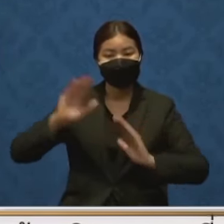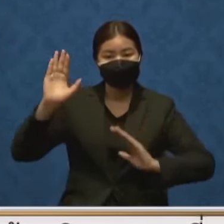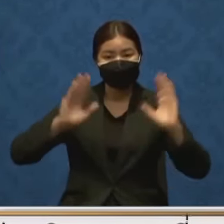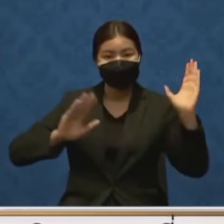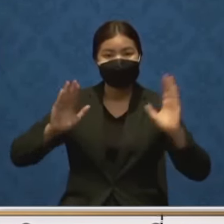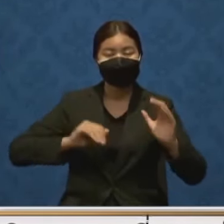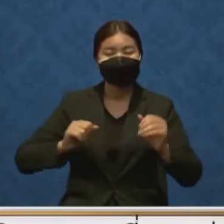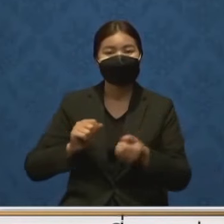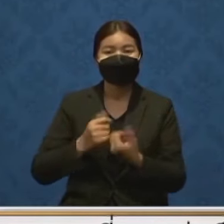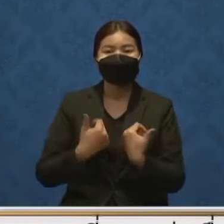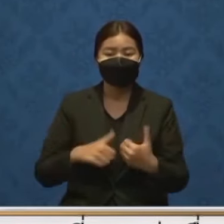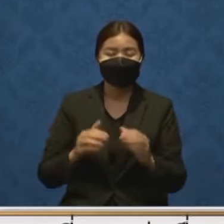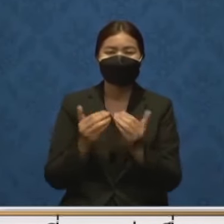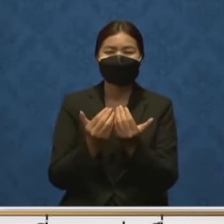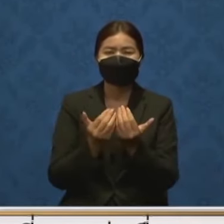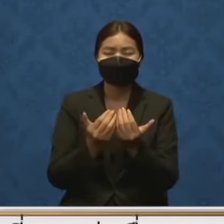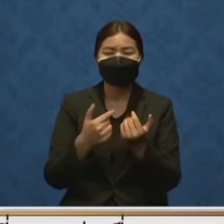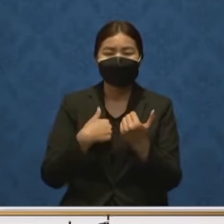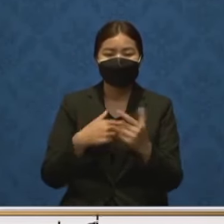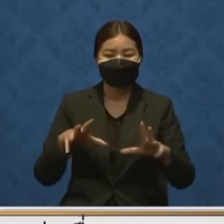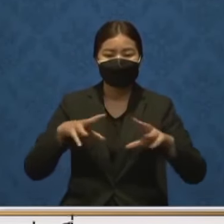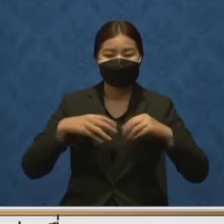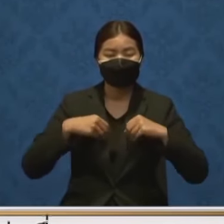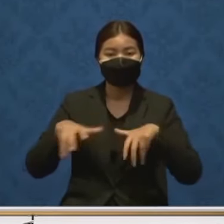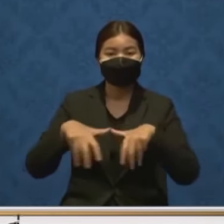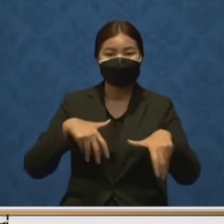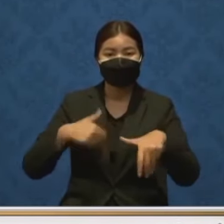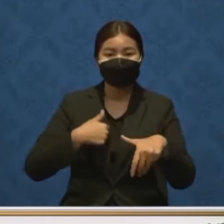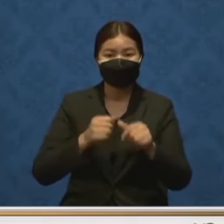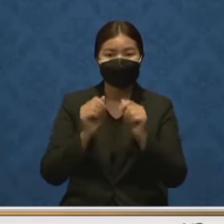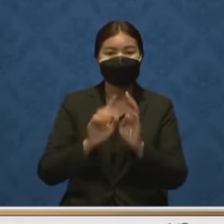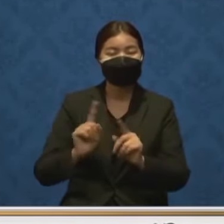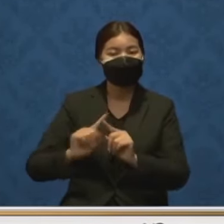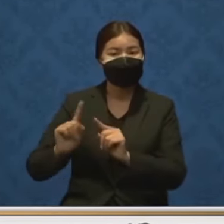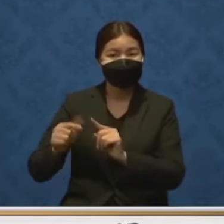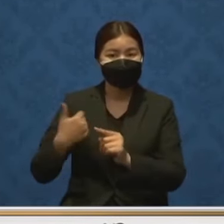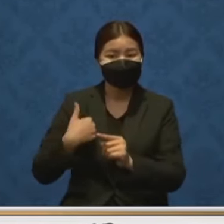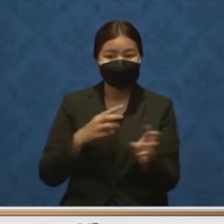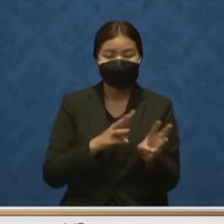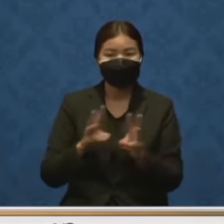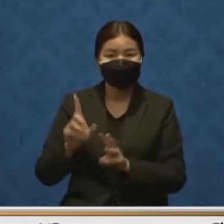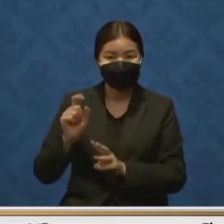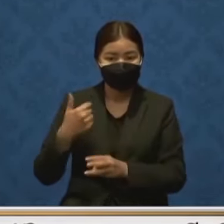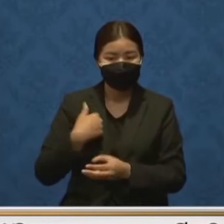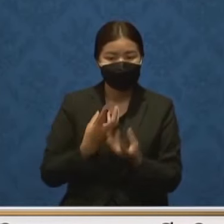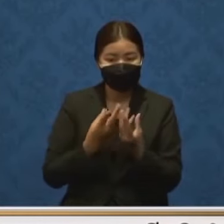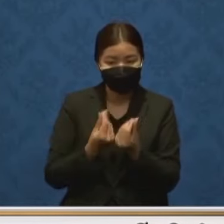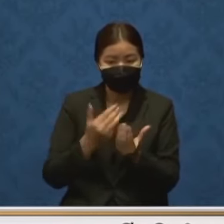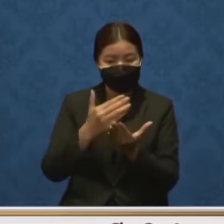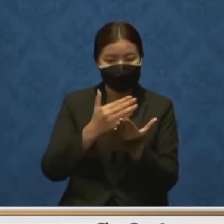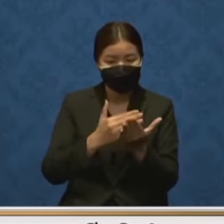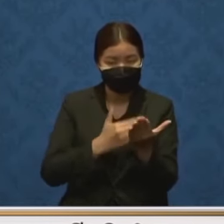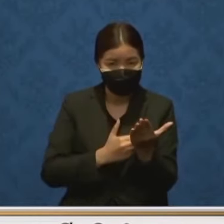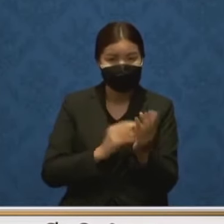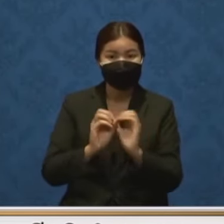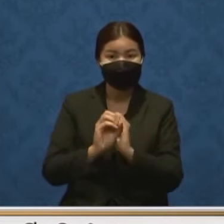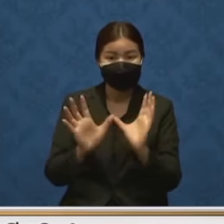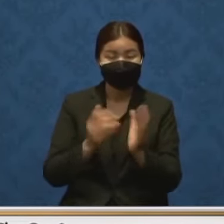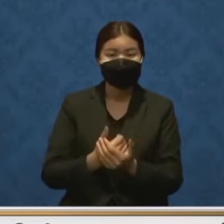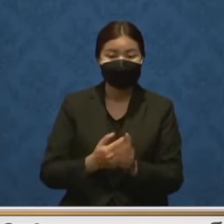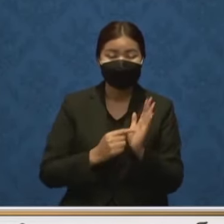เป็นที่น่าเชื่อถือเป็นที่ยอมรับค่ะคือรูปแบบหนึ่งนะคะรูปแบบของการเลือกตั้งจะต้องมีรายละเอียดนะคะไม่ว่าอินโดนีเซีย